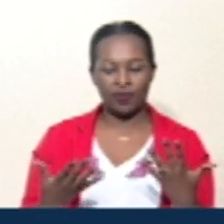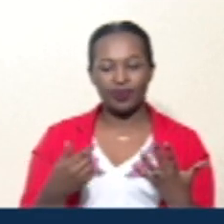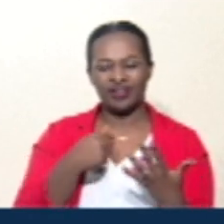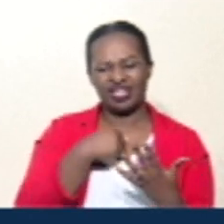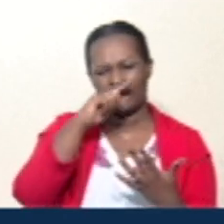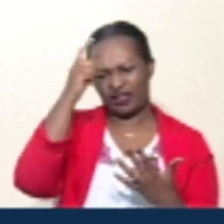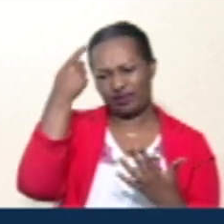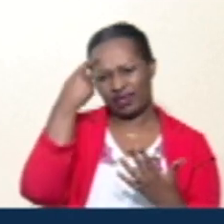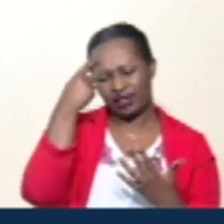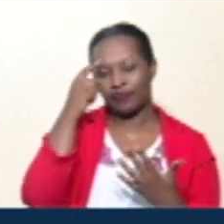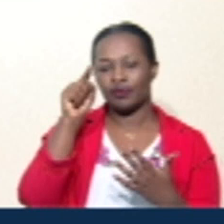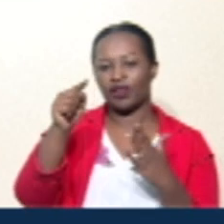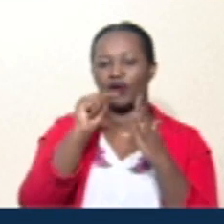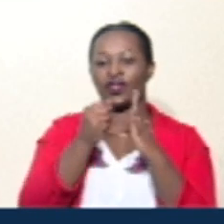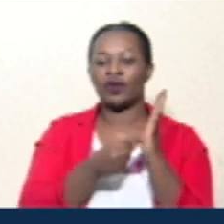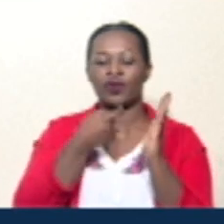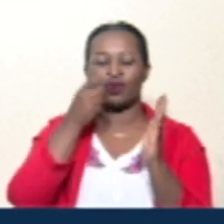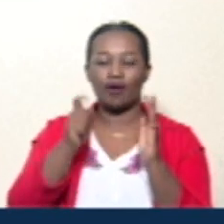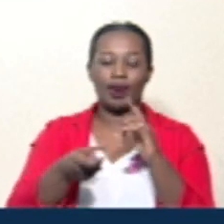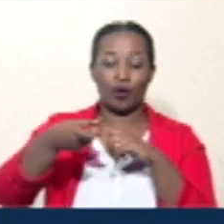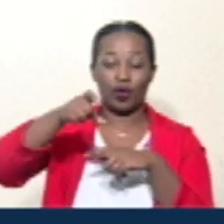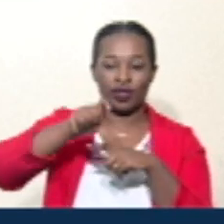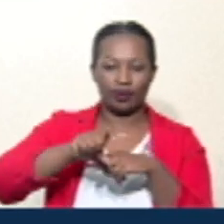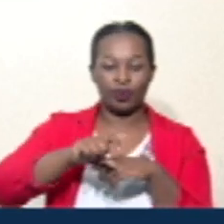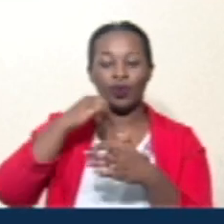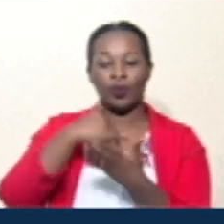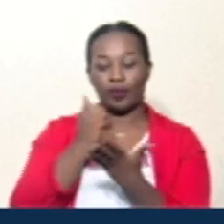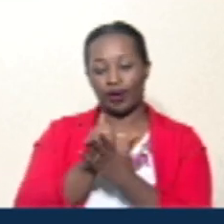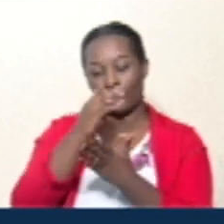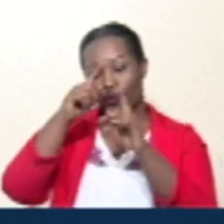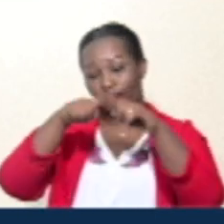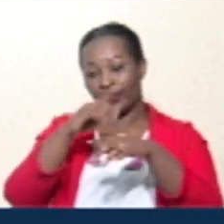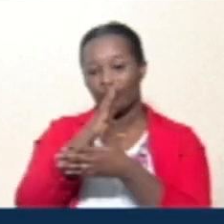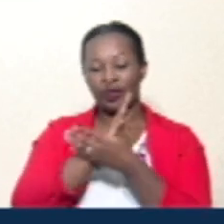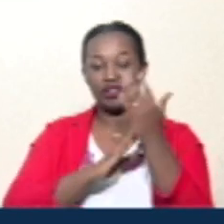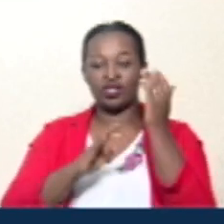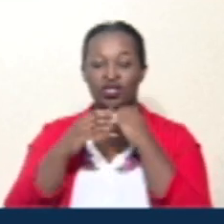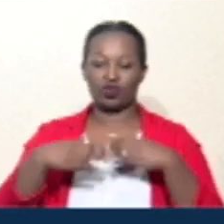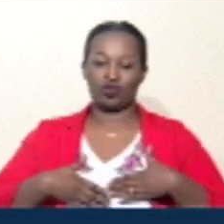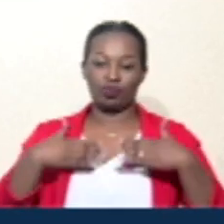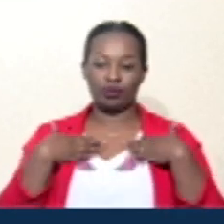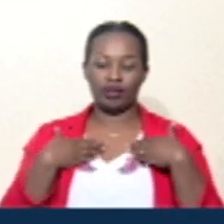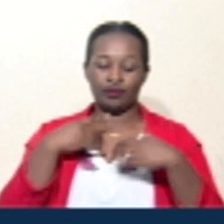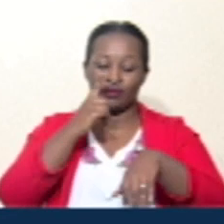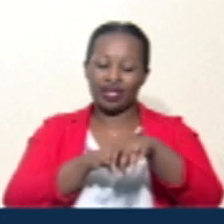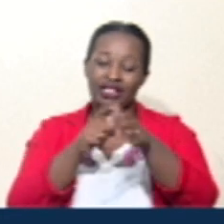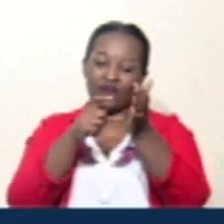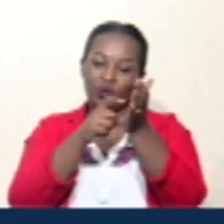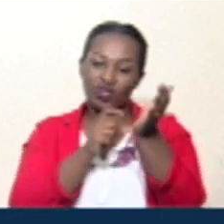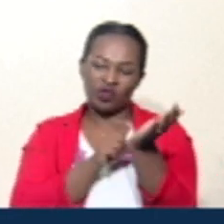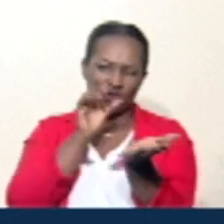nibaza rero ko iyo ngingo yakwiye kongerwamo ko bitewe n'igice cy'umubiri igihe urugingo rwamara rubitswe mu